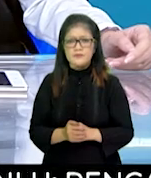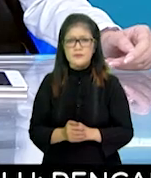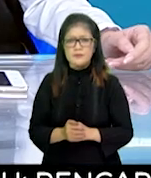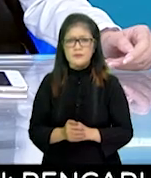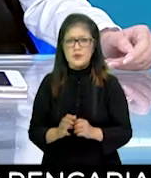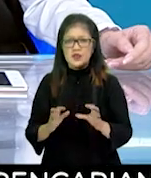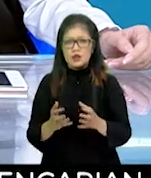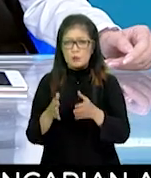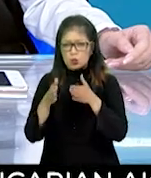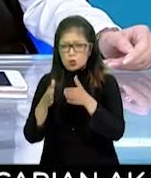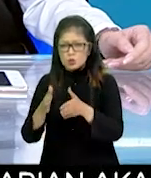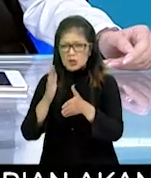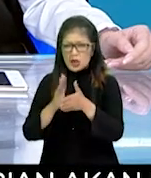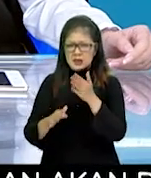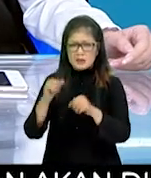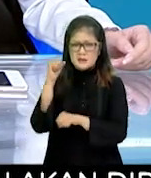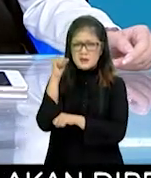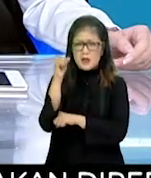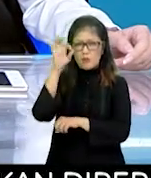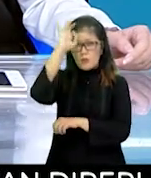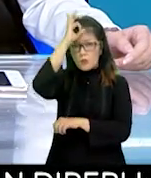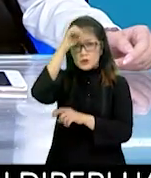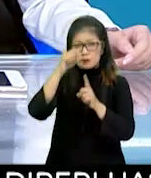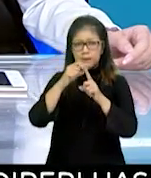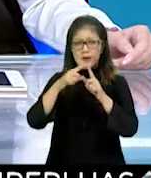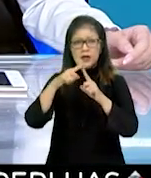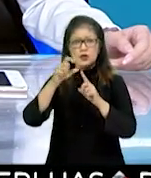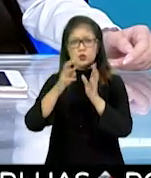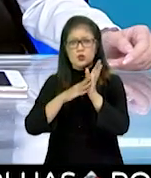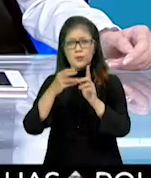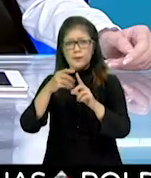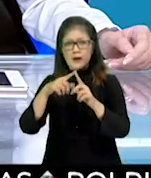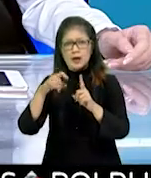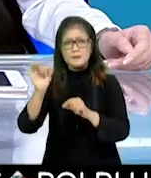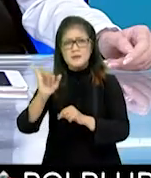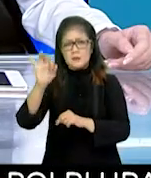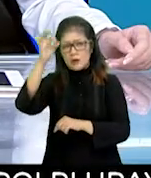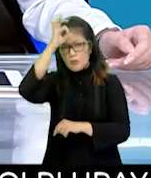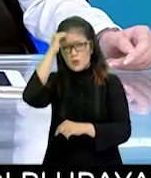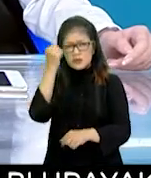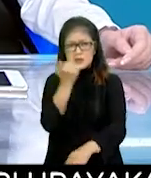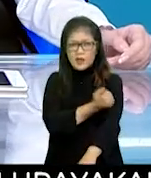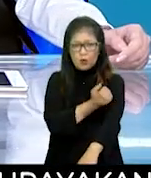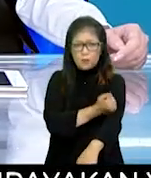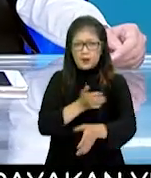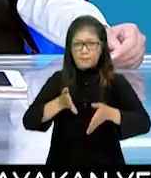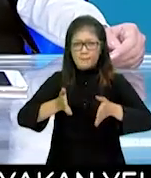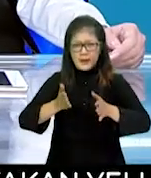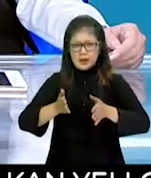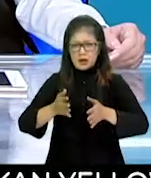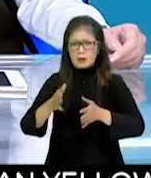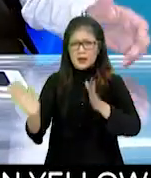Kita beri informasi selanjutnya, pemirsa. Tim khusus anti bandit Polsek Patumbak bersama dengan Satres Narkoba Polrestabes Medan menggerebek perkampungan